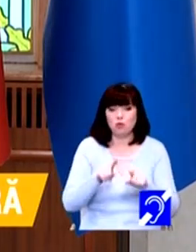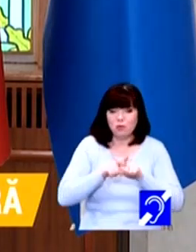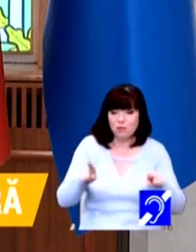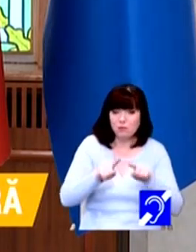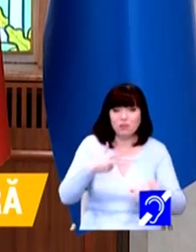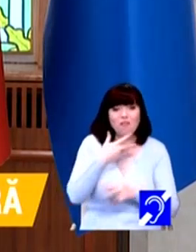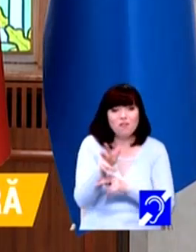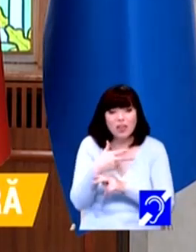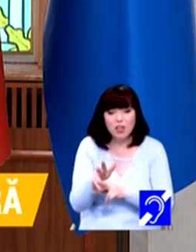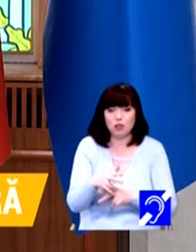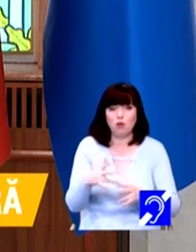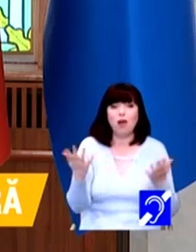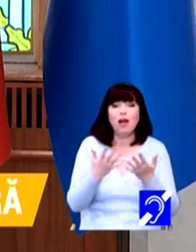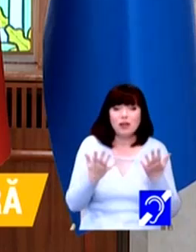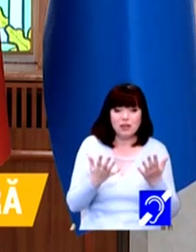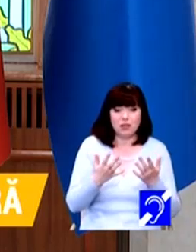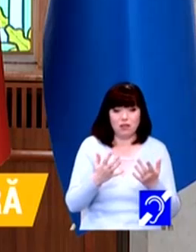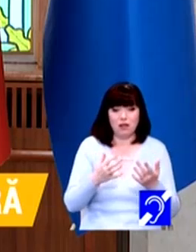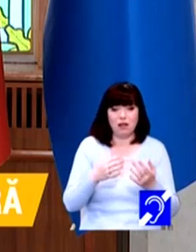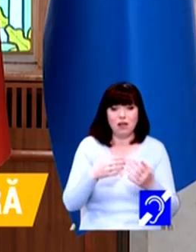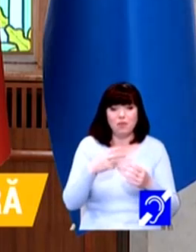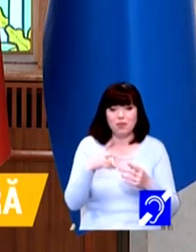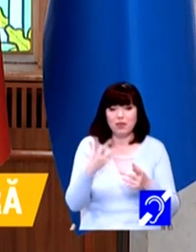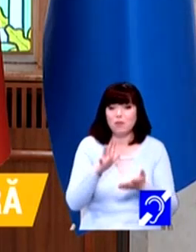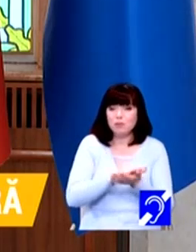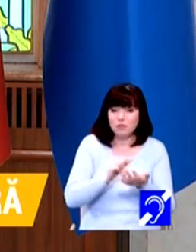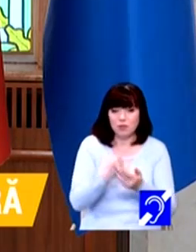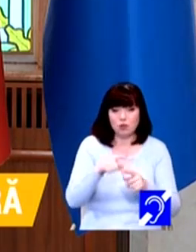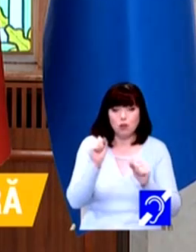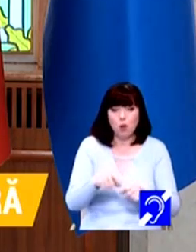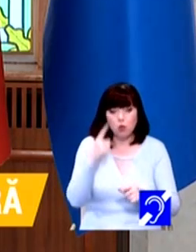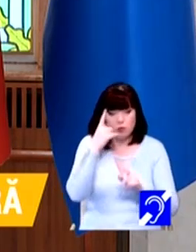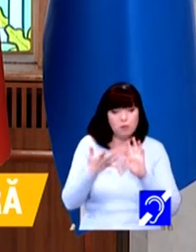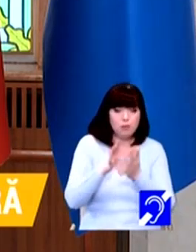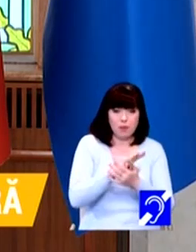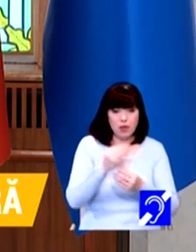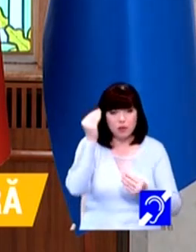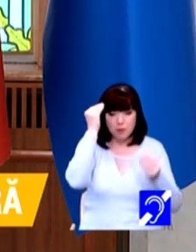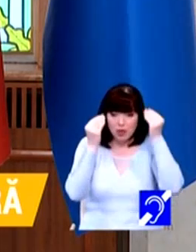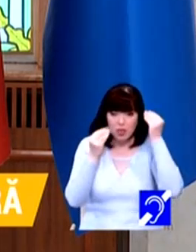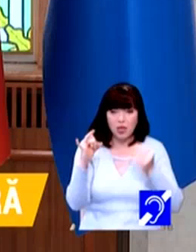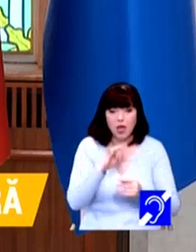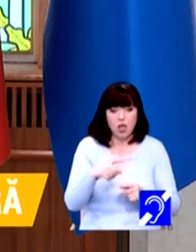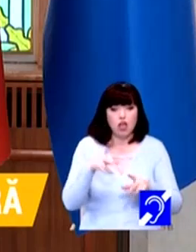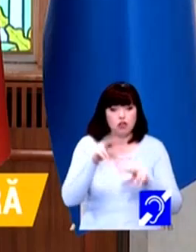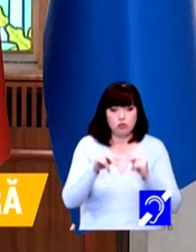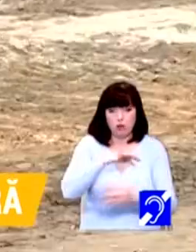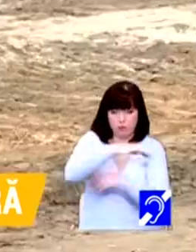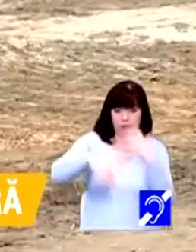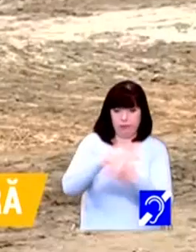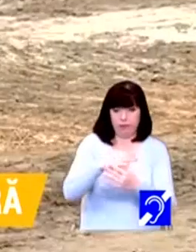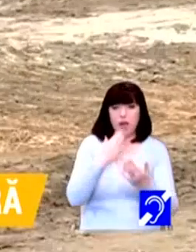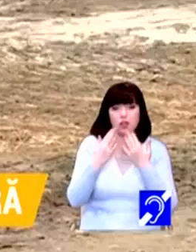și postări care ne divizează, incită la ură și contribuie la încordarea atmosferei în